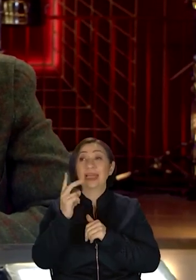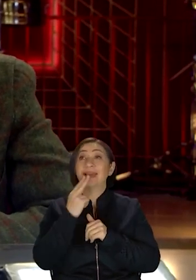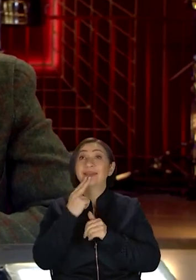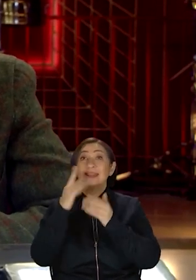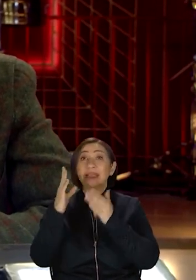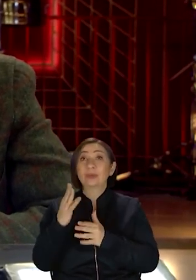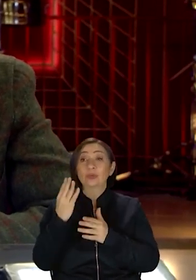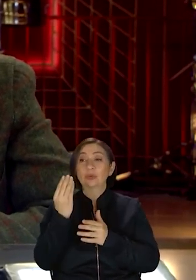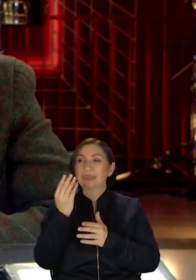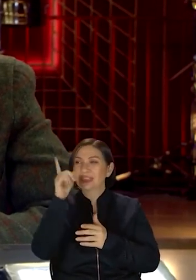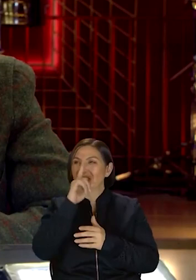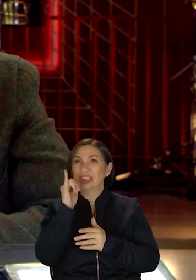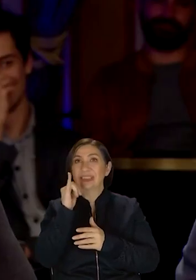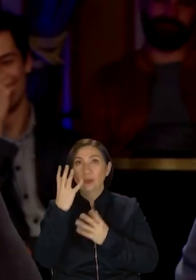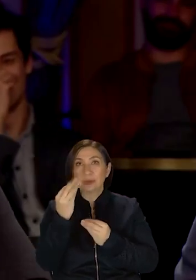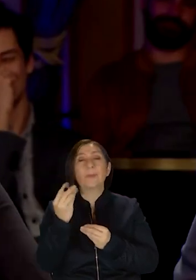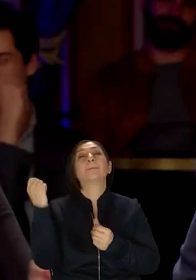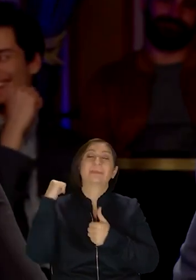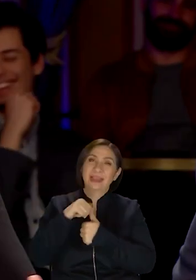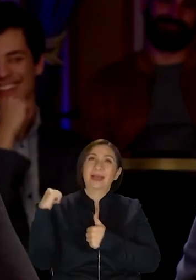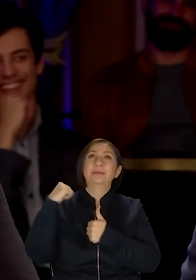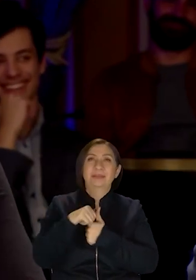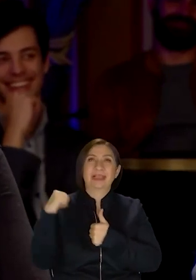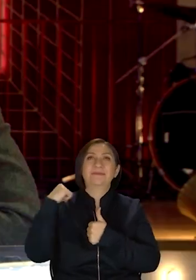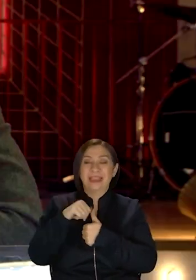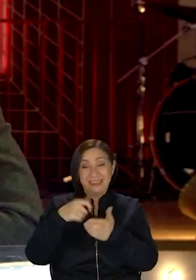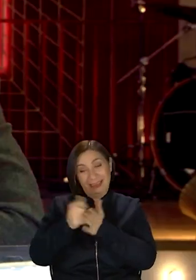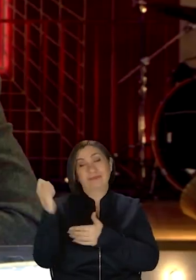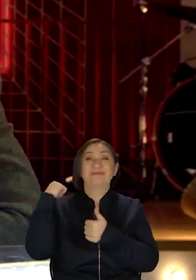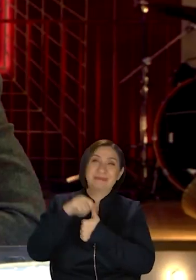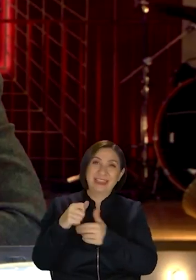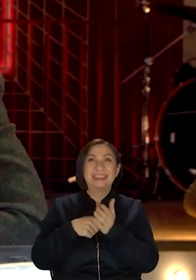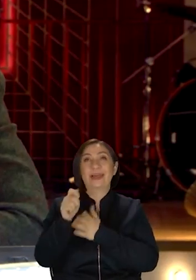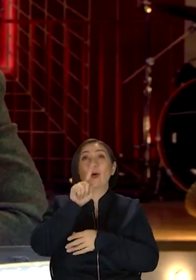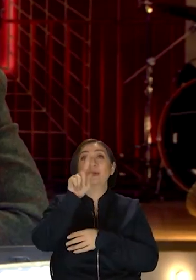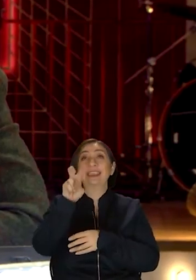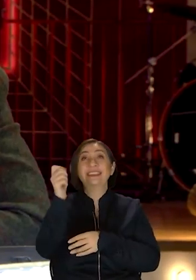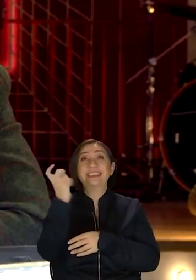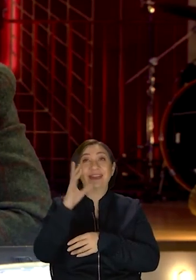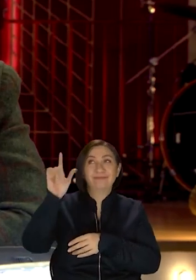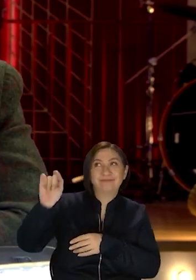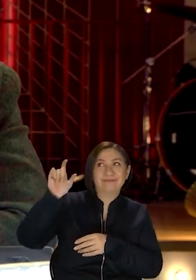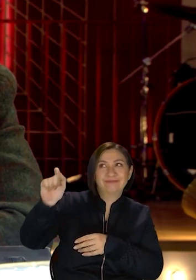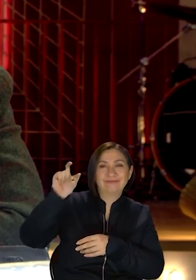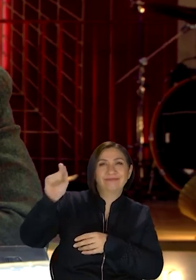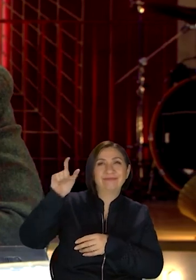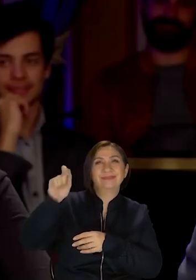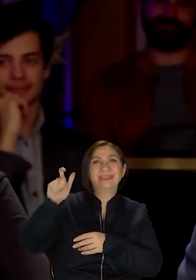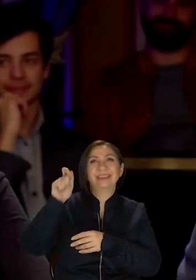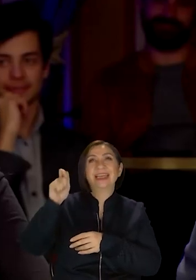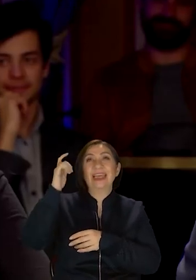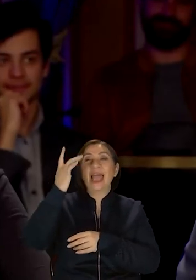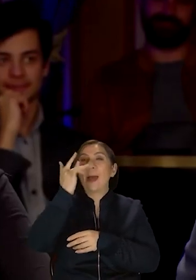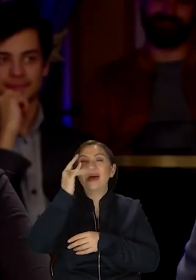kadınların güzel çıkmama ihtimali var. Siz de yaşıyorsunuz. Seni bir daha çek oluyor. 18 kere çekmek değil mi? 18 aynı kere şey. Çekiliyor.